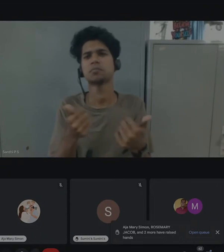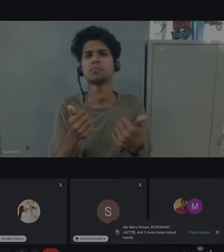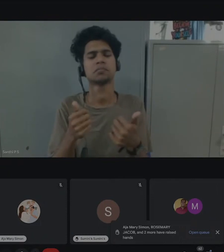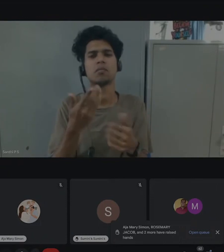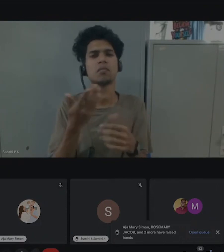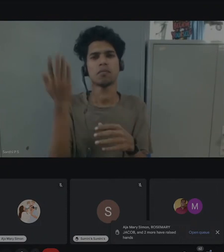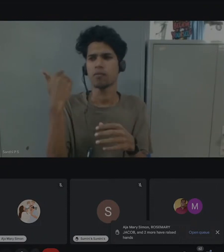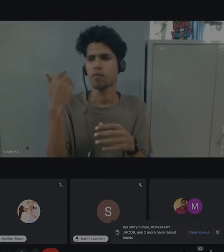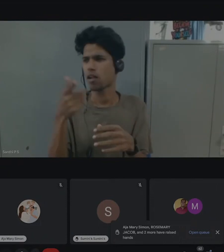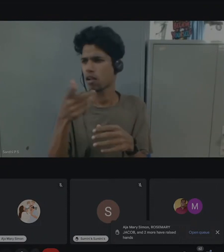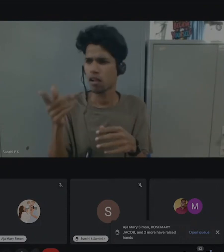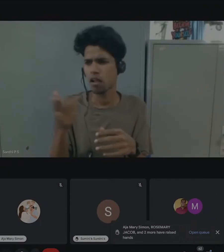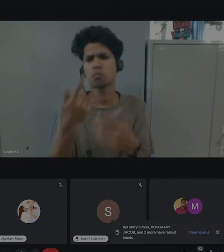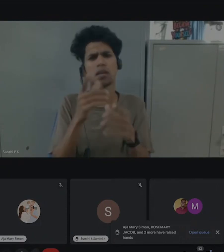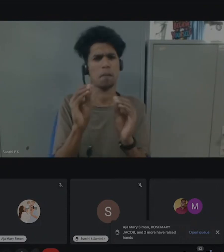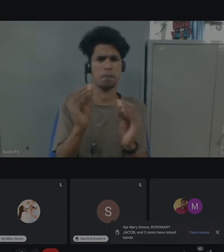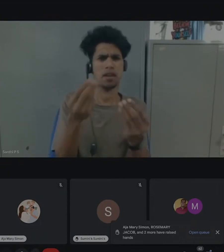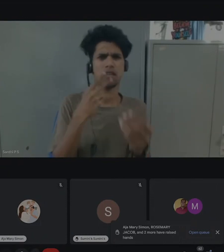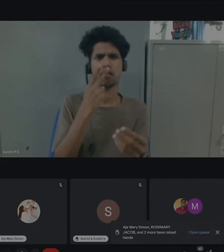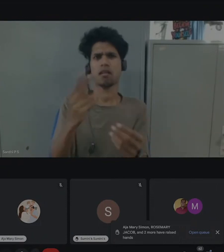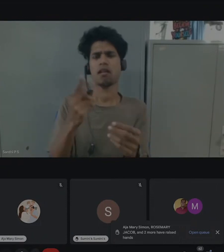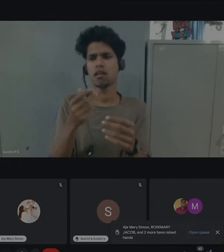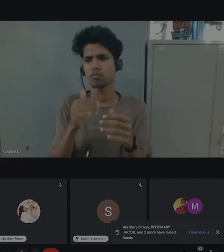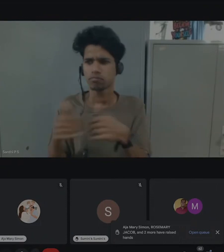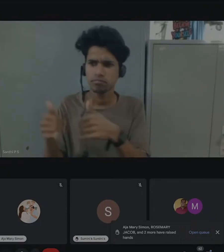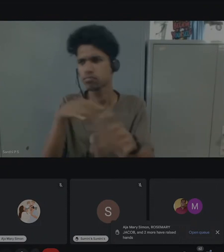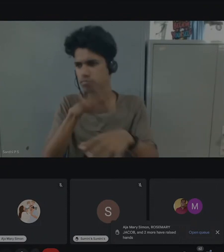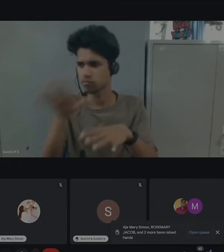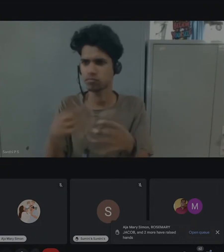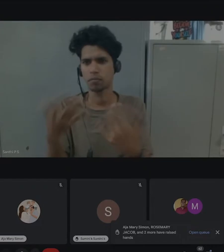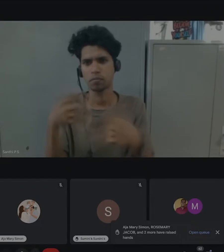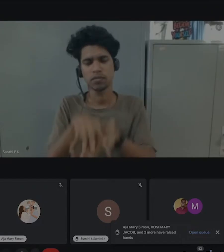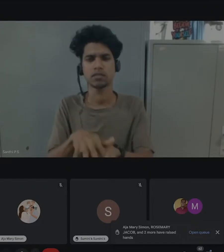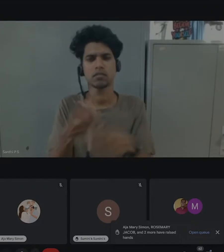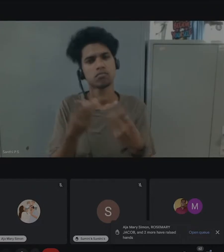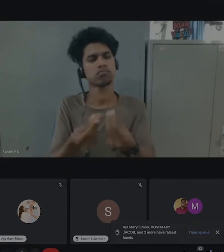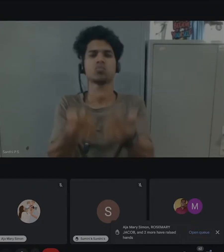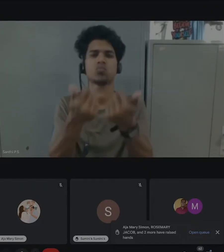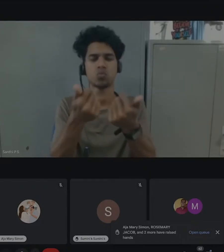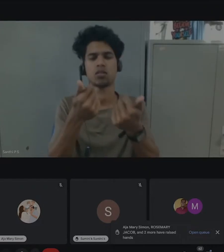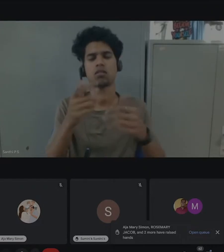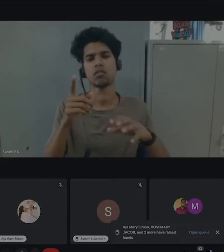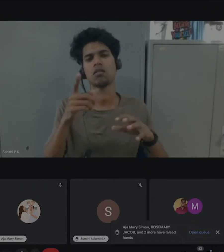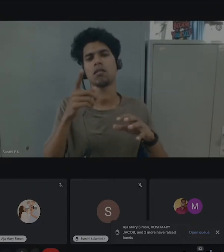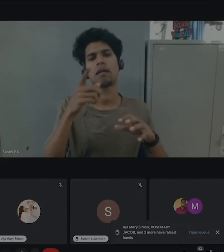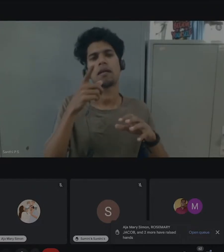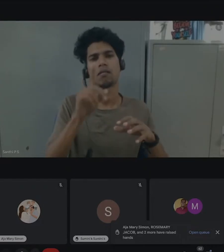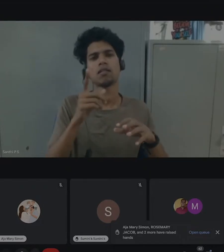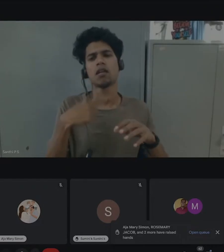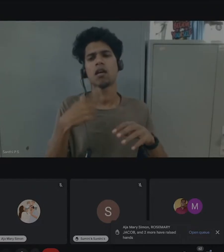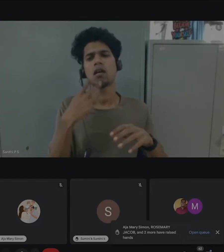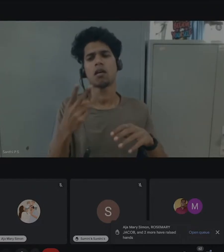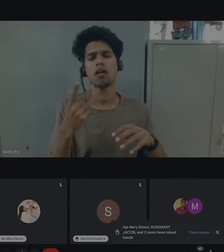എന്തെങ്കിലുമൊക്കെ പറയുകയൊക്കെ അന്നേരം ചെയ്യുന്നുണ്ട്. അപ്പൊ അതുകൊണ്ട് ഞങ്ങളിപ്പോ അംഗനവാടി വിട്ടു തുടങ്ങിയിട്ടുണ്ട്. അപ്പം കുറച്ച് നോക്കിയതിന് ശേഷം ഇത് ഡോക്ടറിനെ കാണിച്ചാൽ